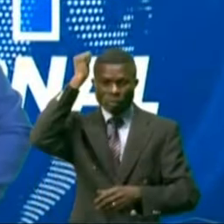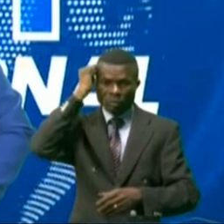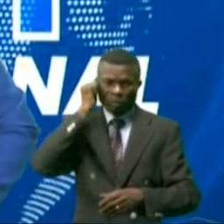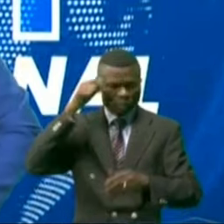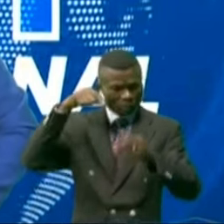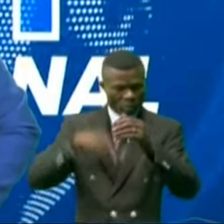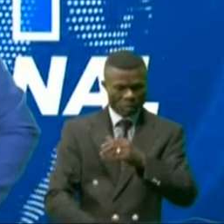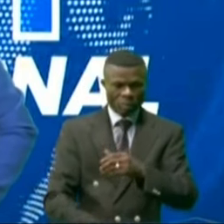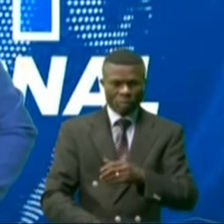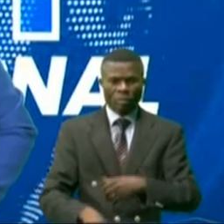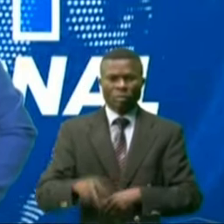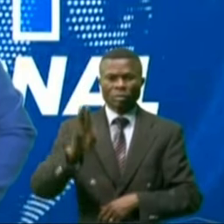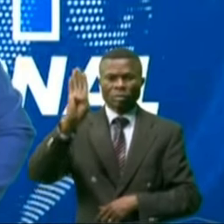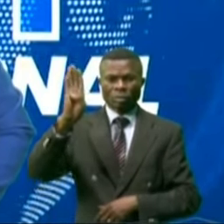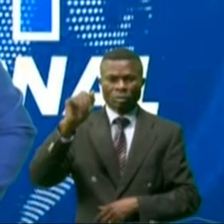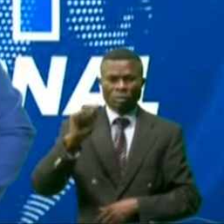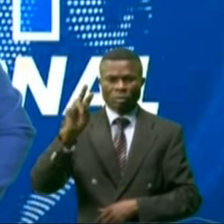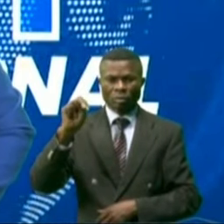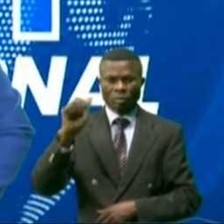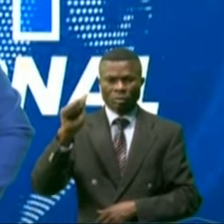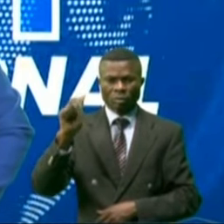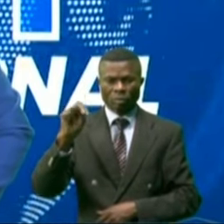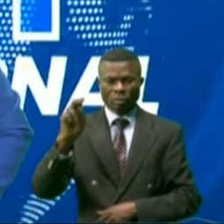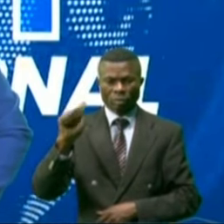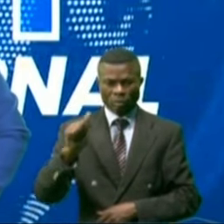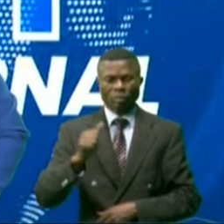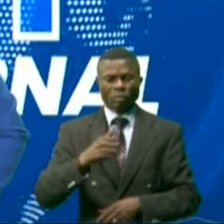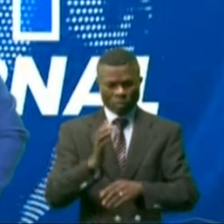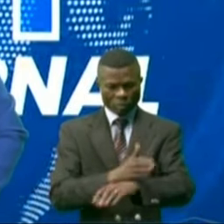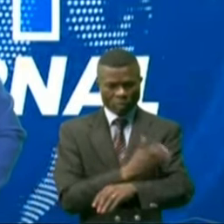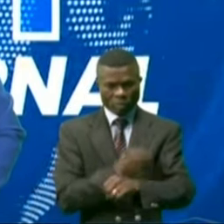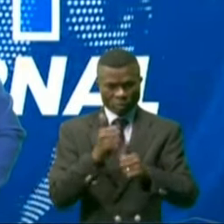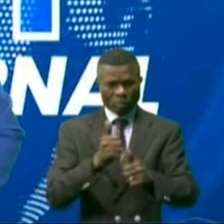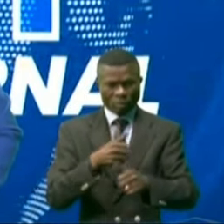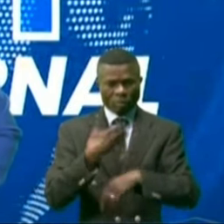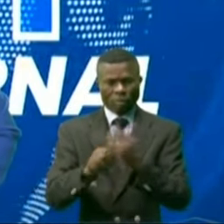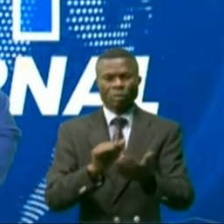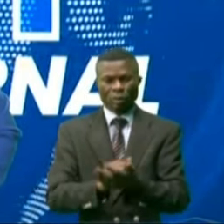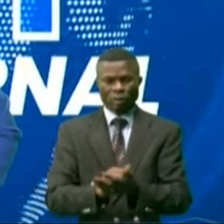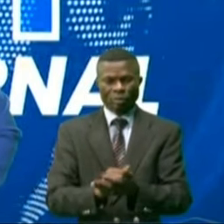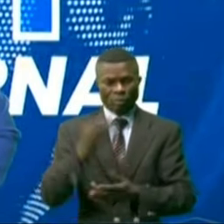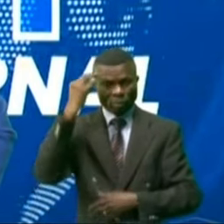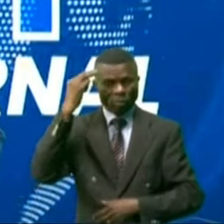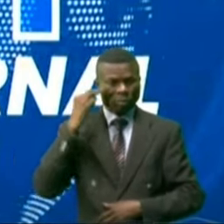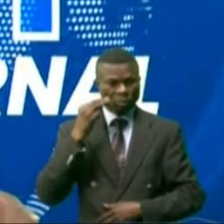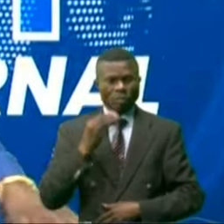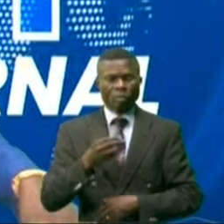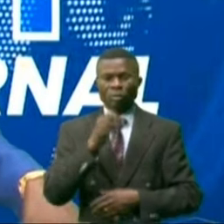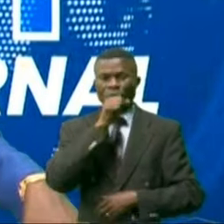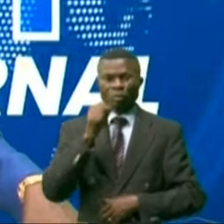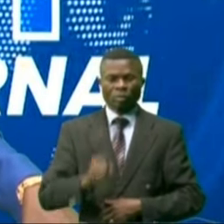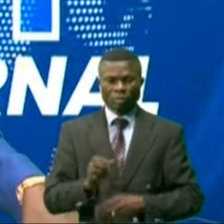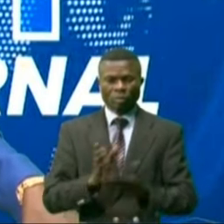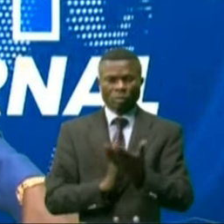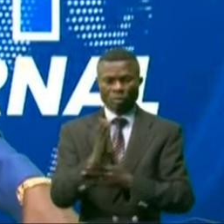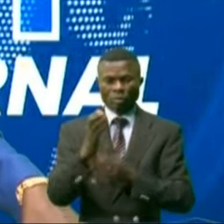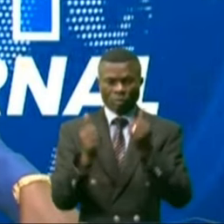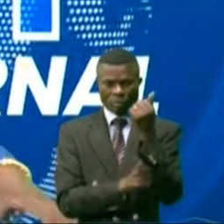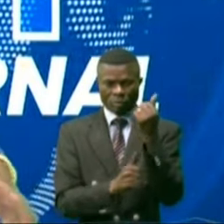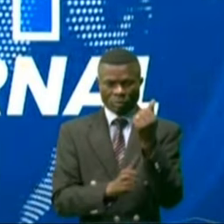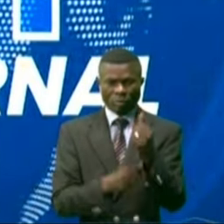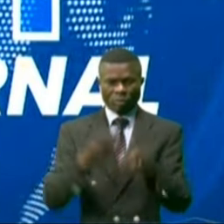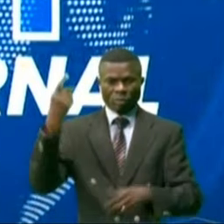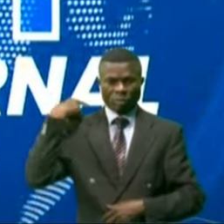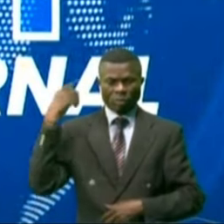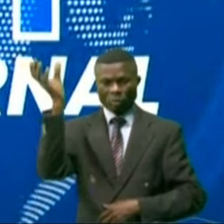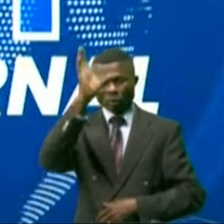Banana suivent leur cours normal. Ce qui doit être fait est en train de l'être. Le ministre honoraire des droits humains et notable